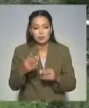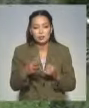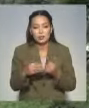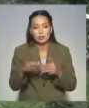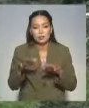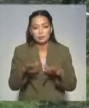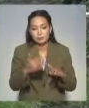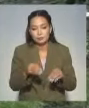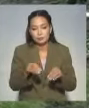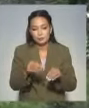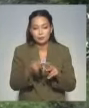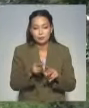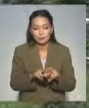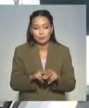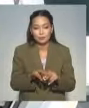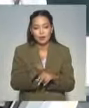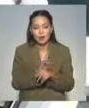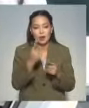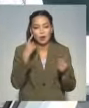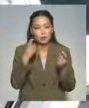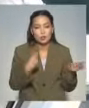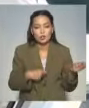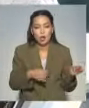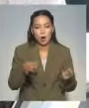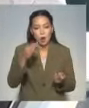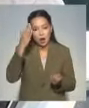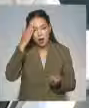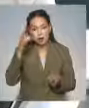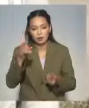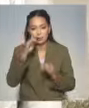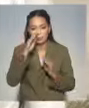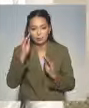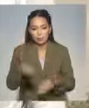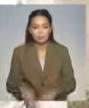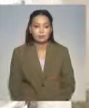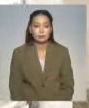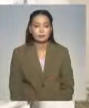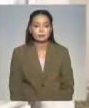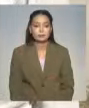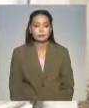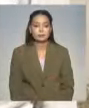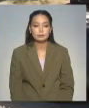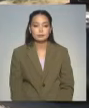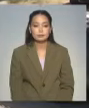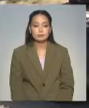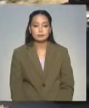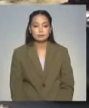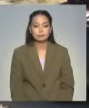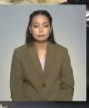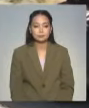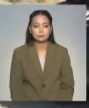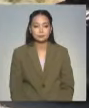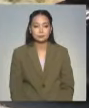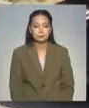көрсеткішін 2 есе көбейтіп, өтірік ақпарат берген Жамбыл облысы әкімдігін кінәлайды. Берік Жұмабайұлы, Шернияз Борантаев, Астана Таймс,